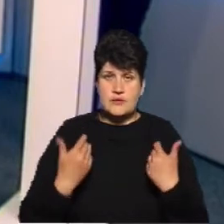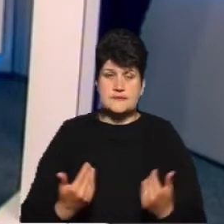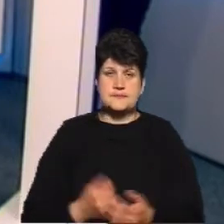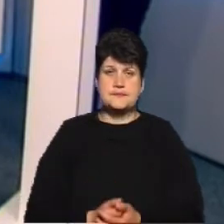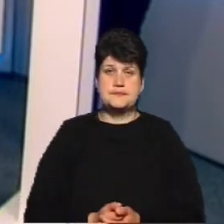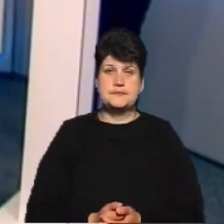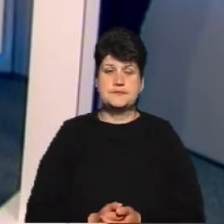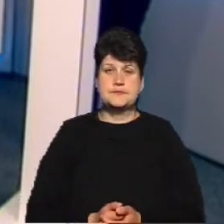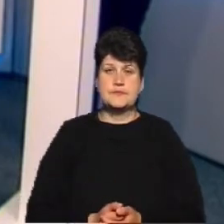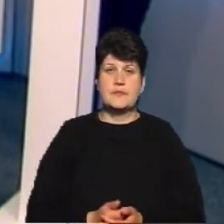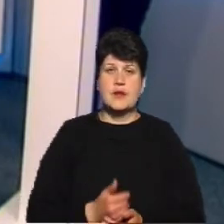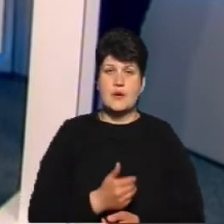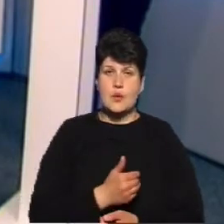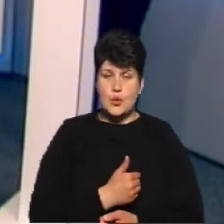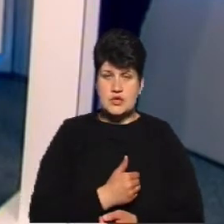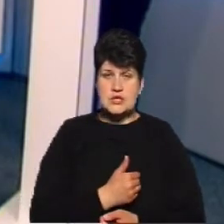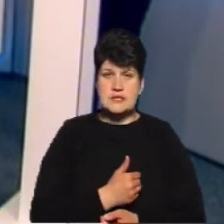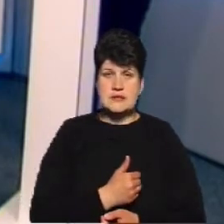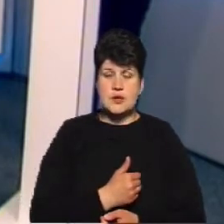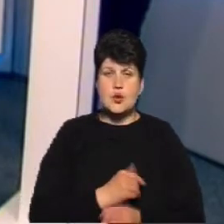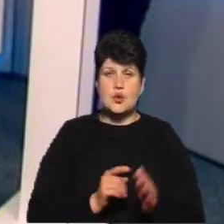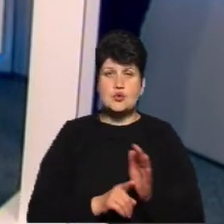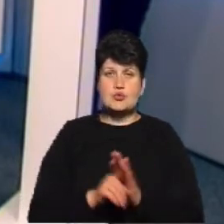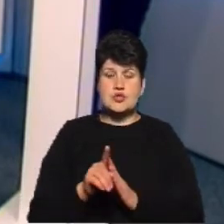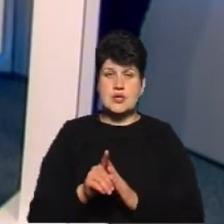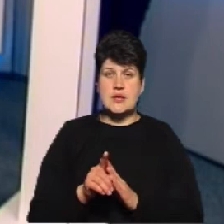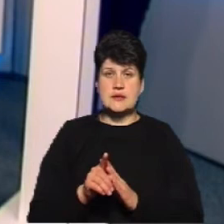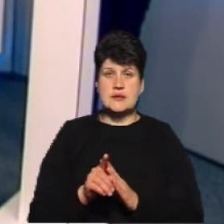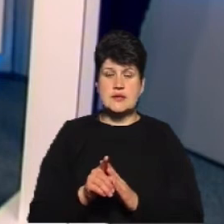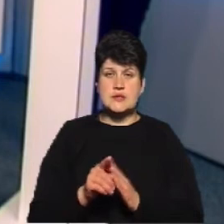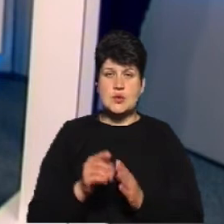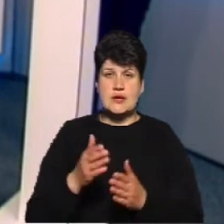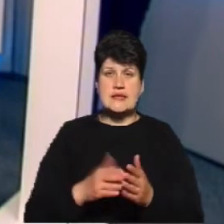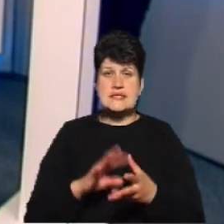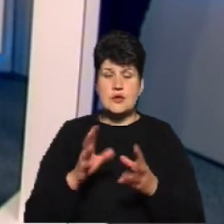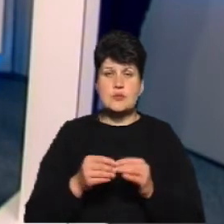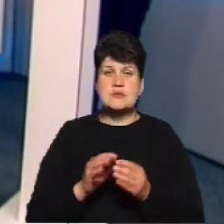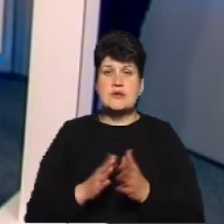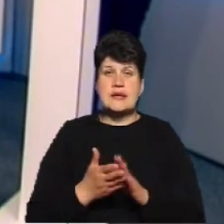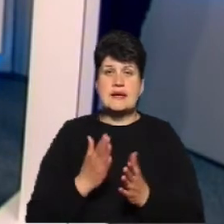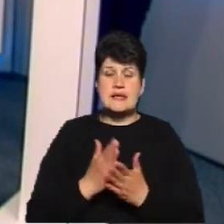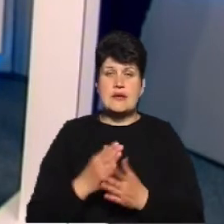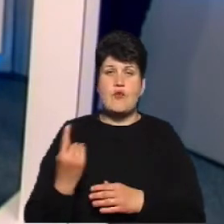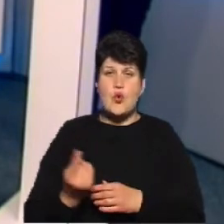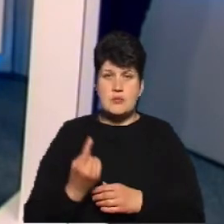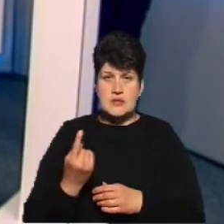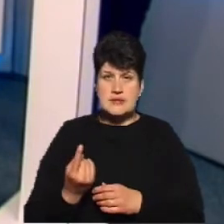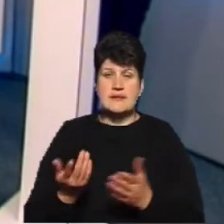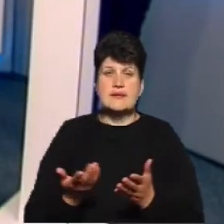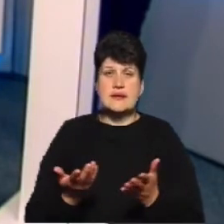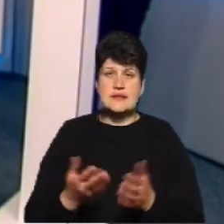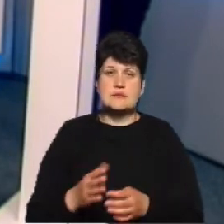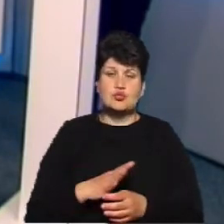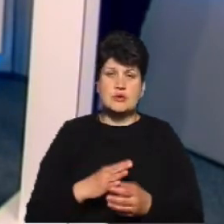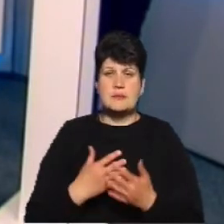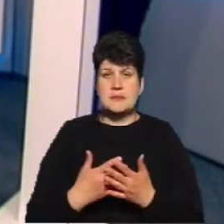Хочеться розпочати з окреслення. Загалом ситуація, яка в нас є в області. Десь були приблизні цифри, ми